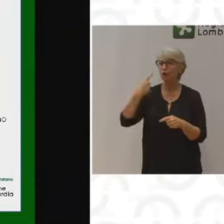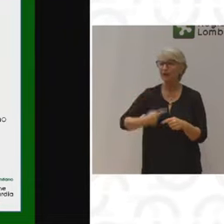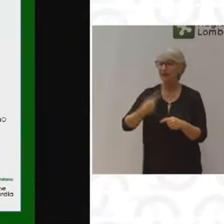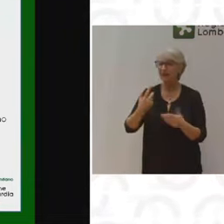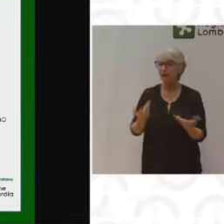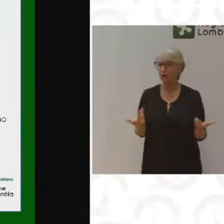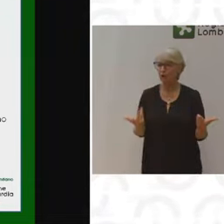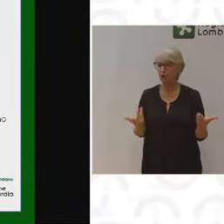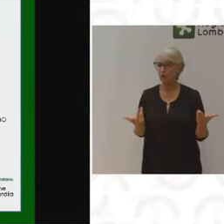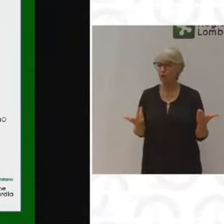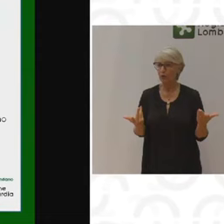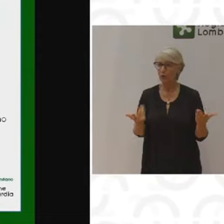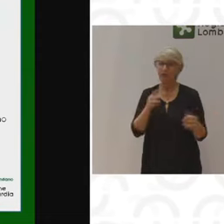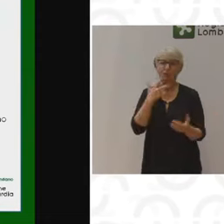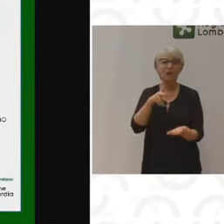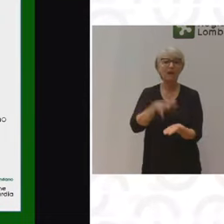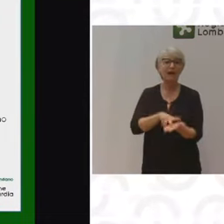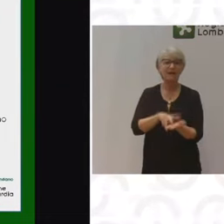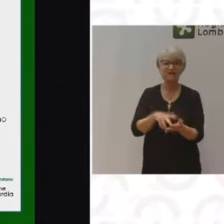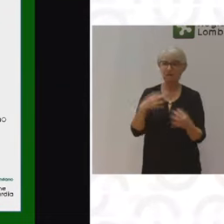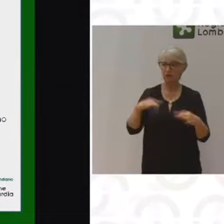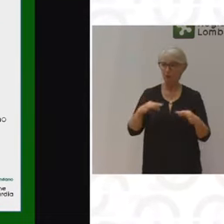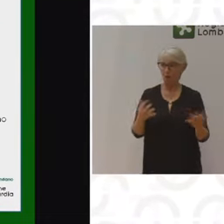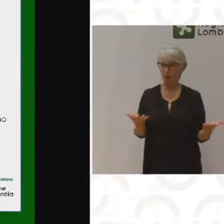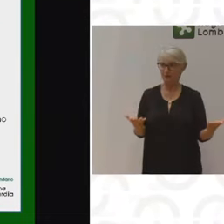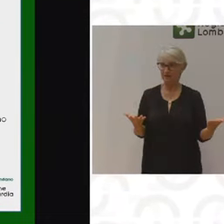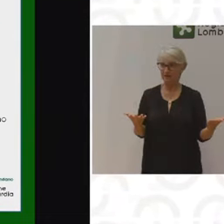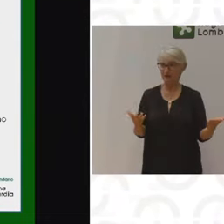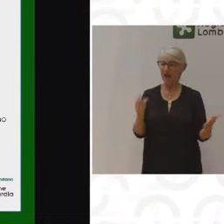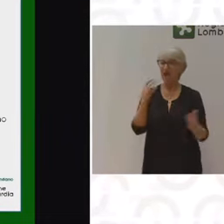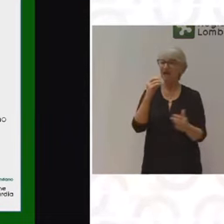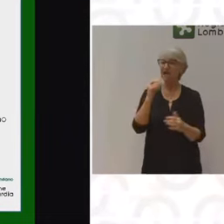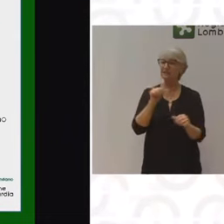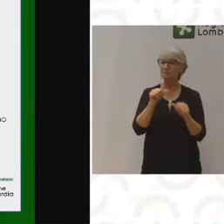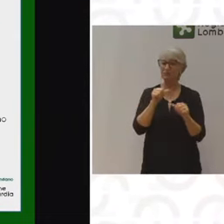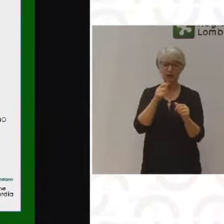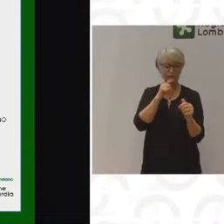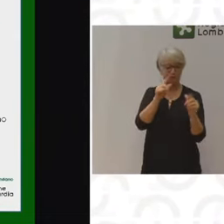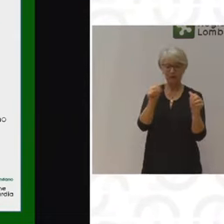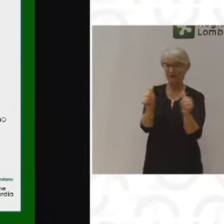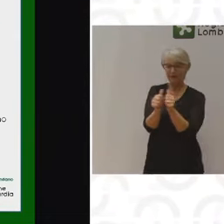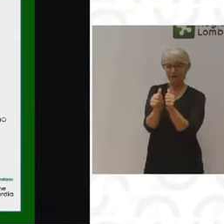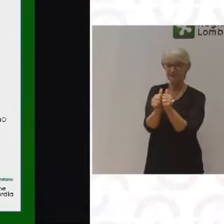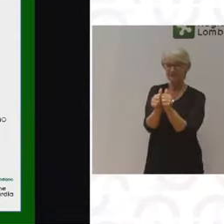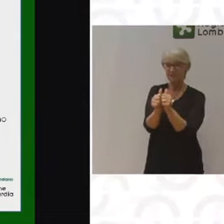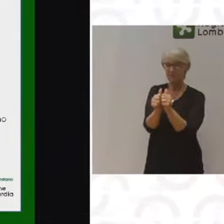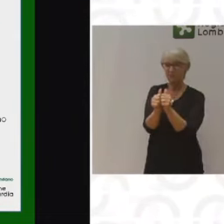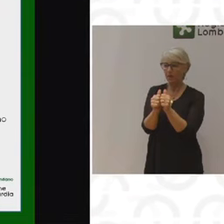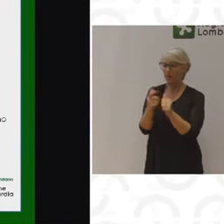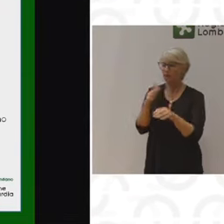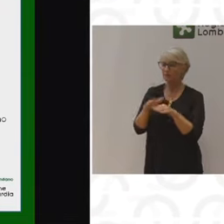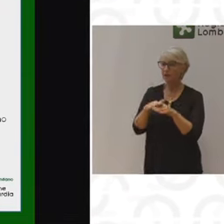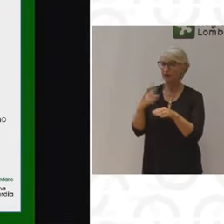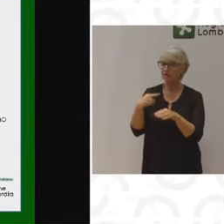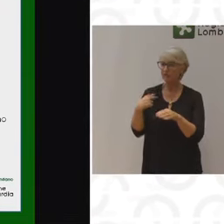anche una garanzia di qualità. Il case manager ha un confronto giornaliero con l'esperienza di vita durante e dopo di